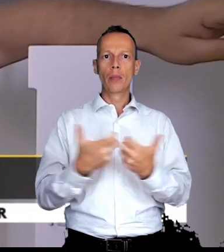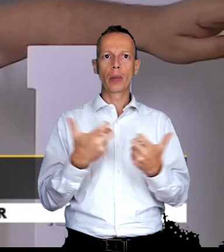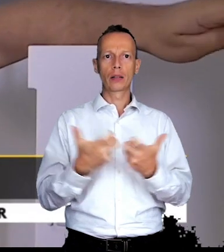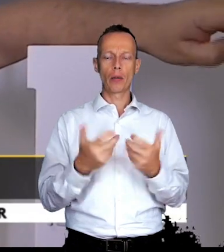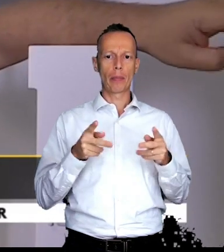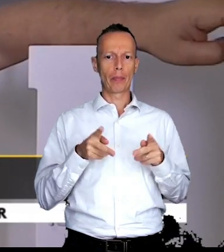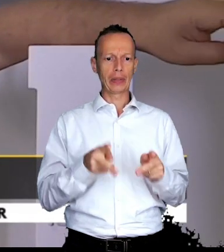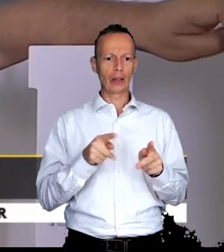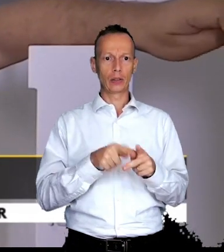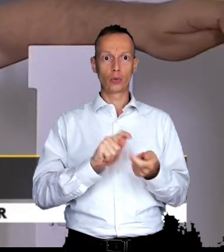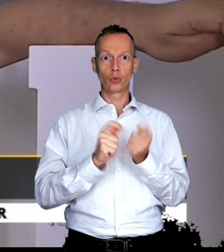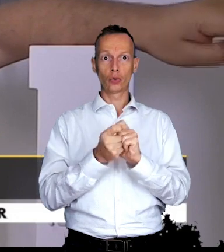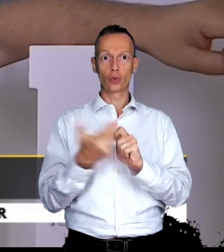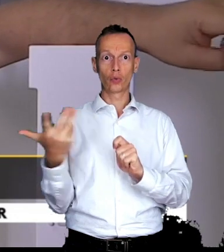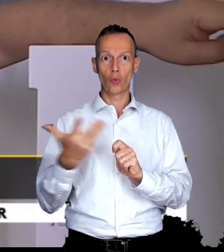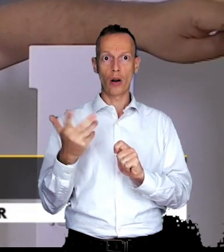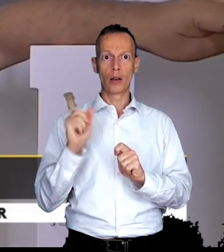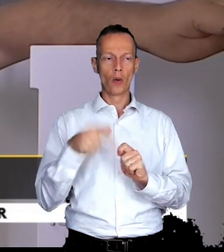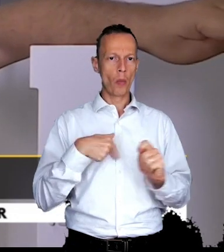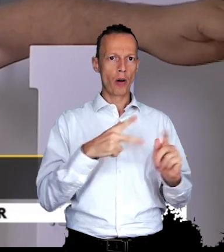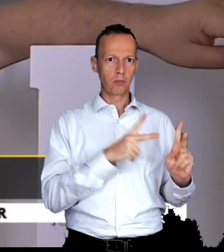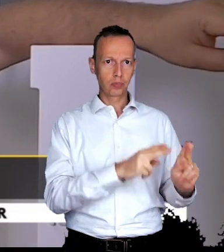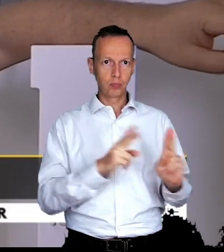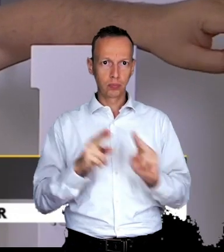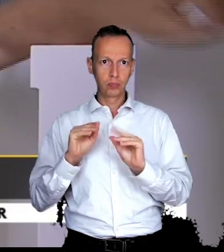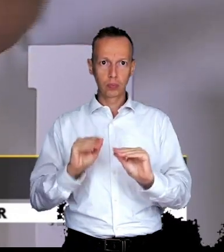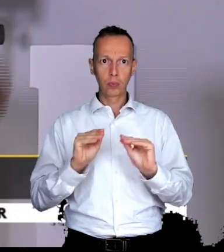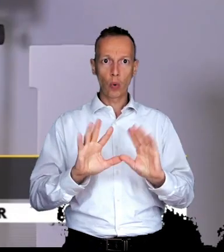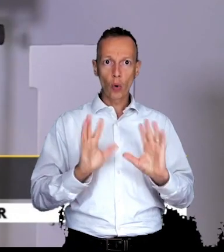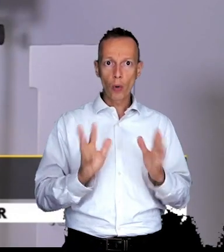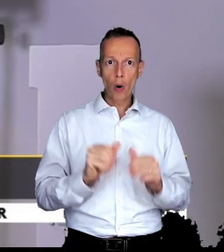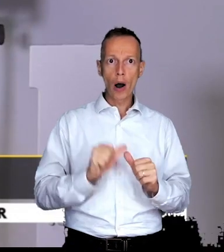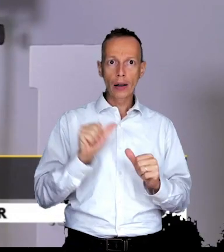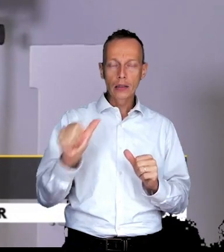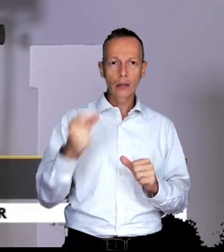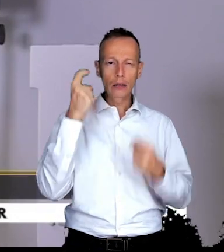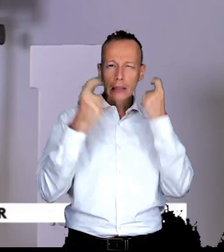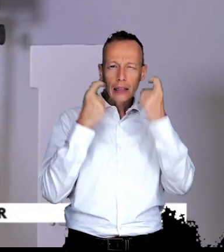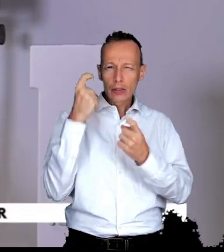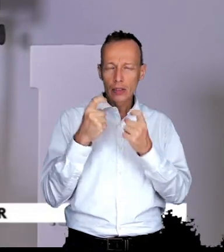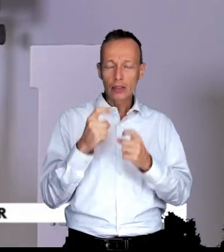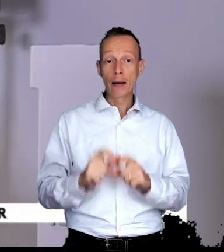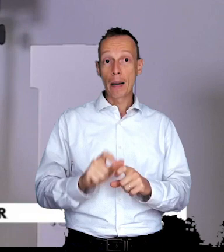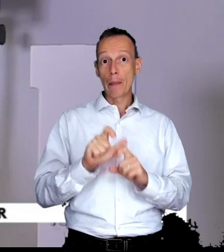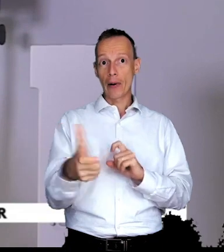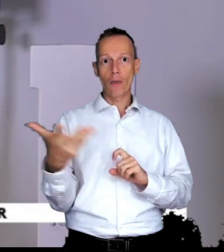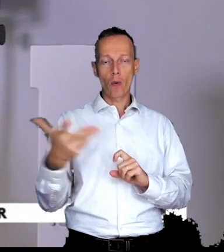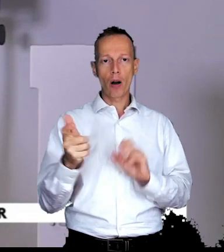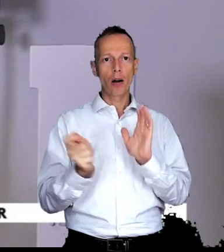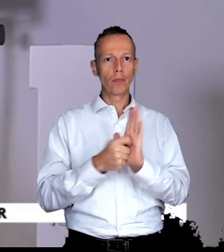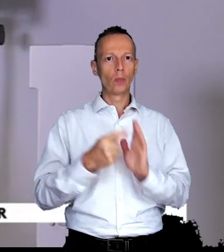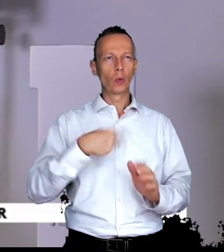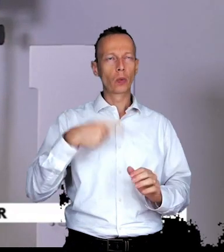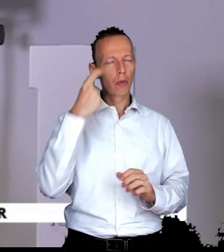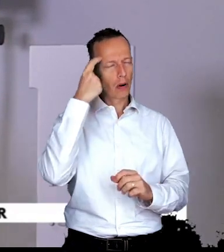des plateformes de cours, des choses comme ça. Et après, il faut scénariser ça. Qu'est-ce que ça va changer dans ma pédagogie, comment je dois séquencer mes